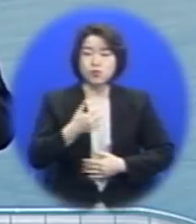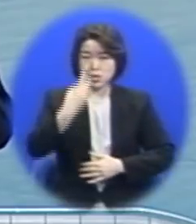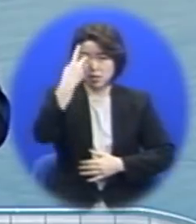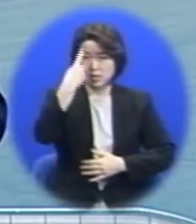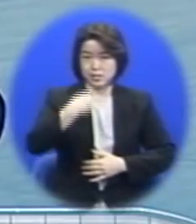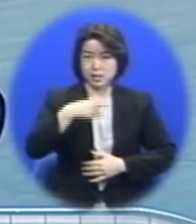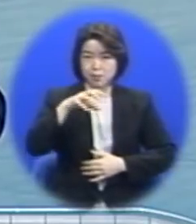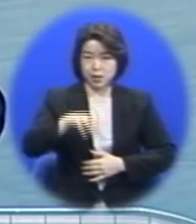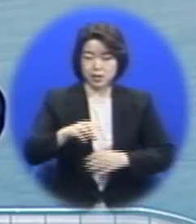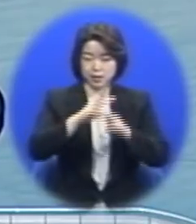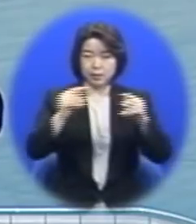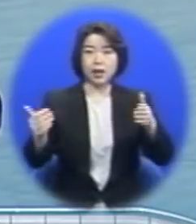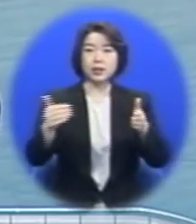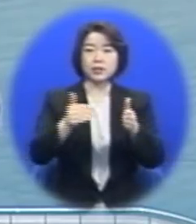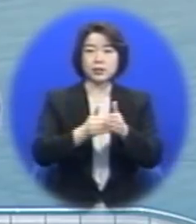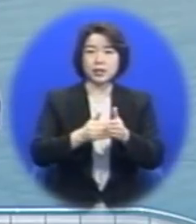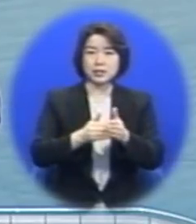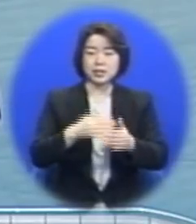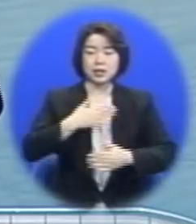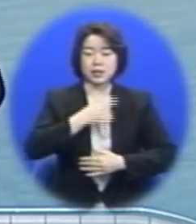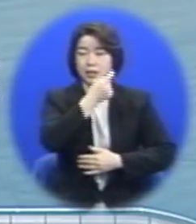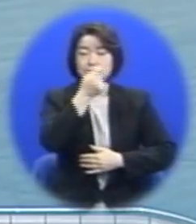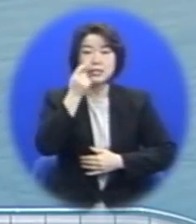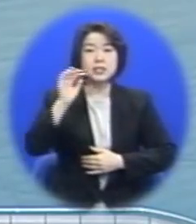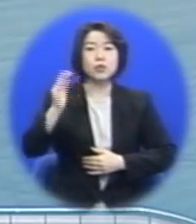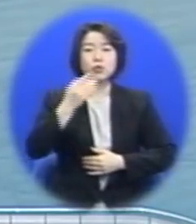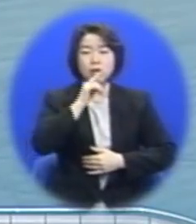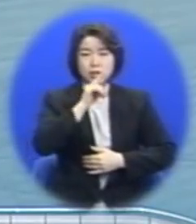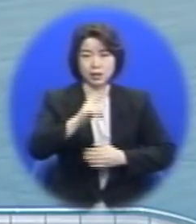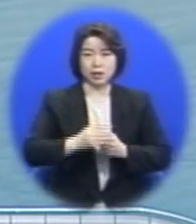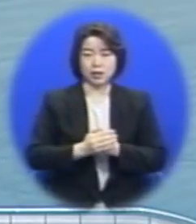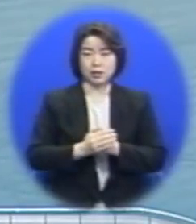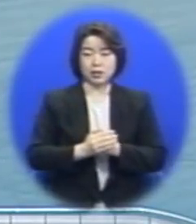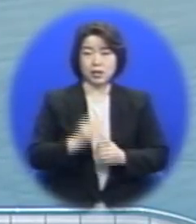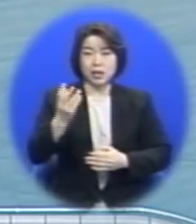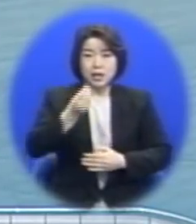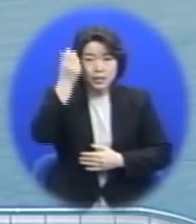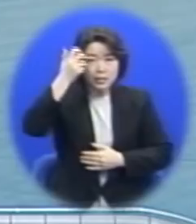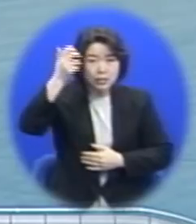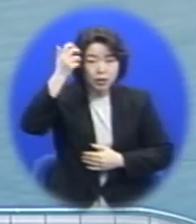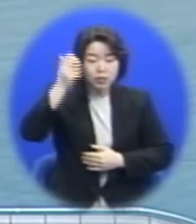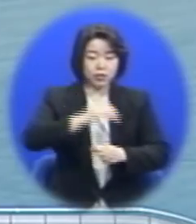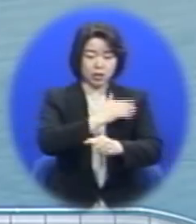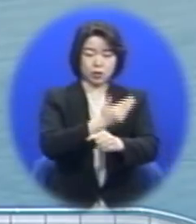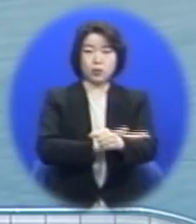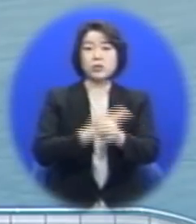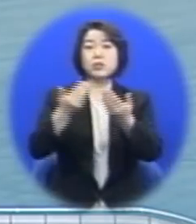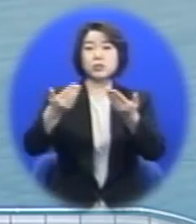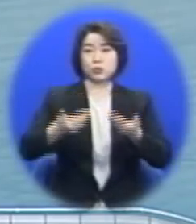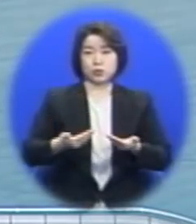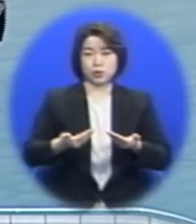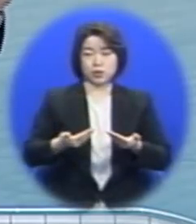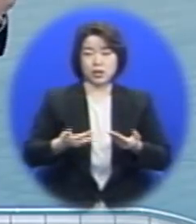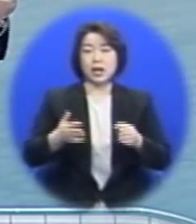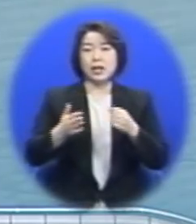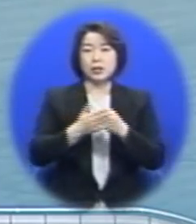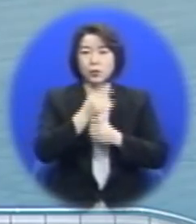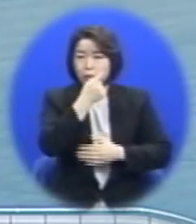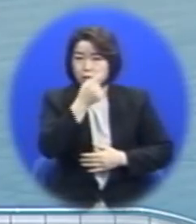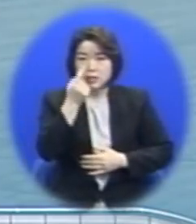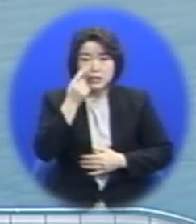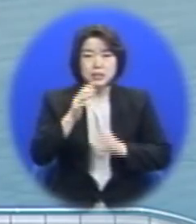이르러 내 증인이 되리라. 성령의 권능을 주실 것이라. 그래서 증인이